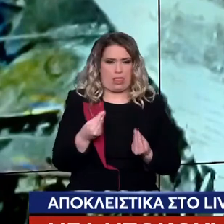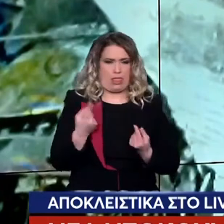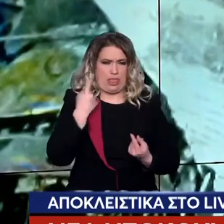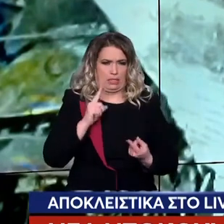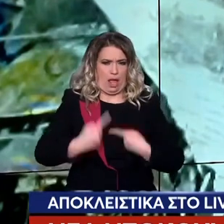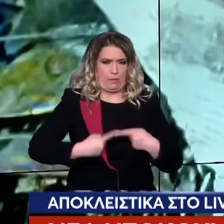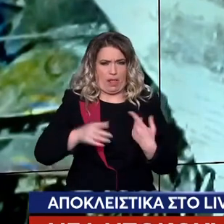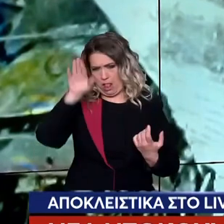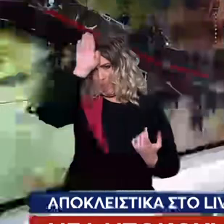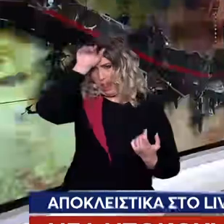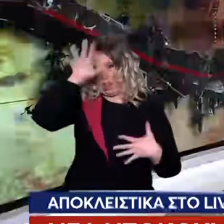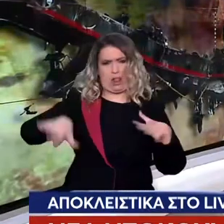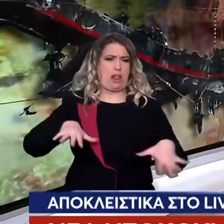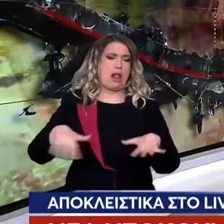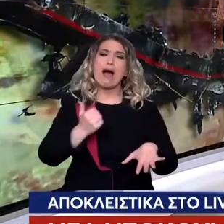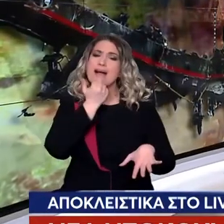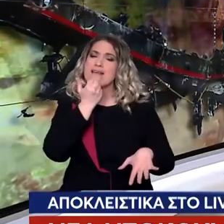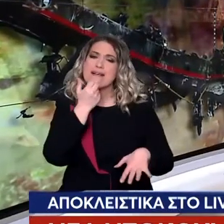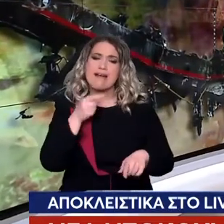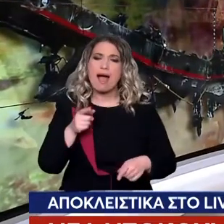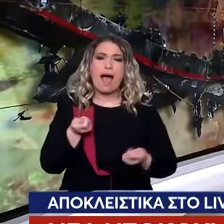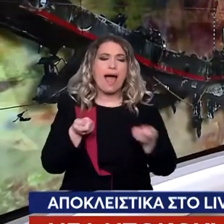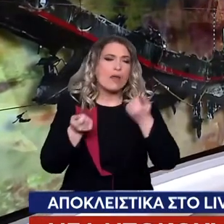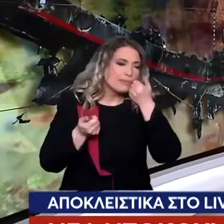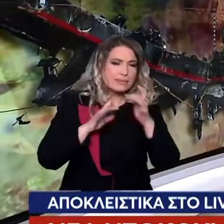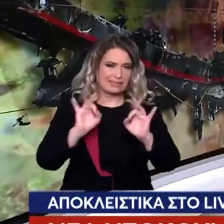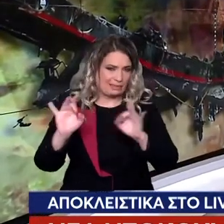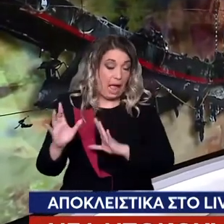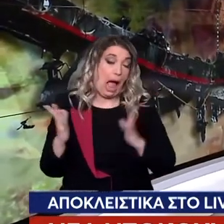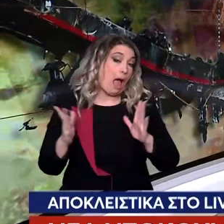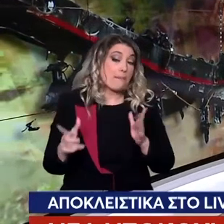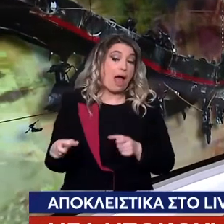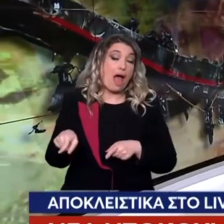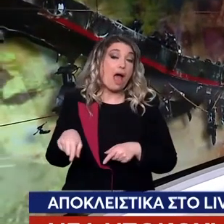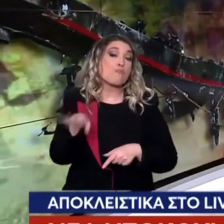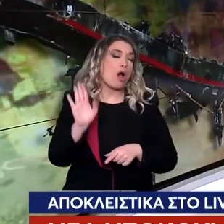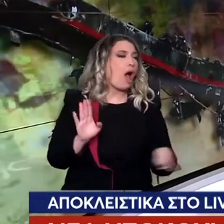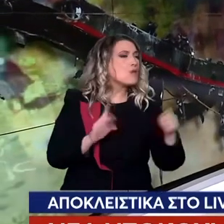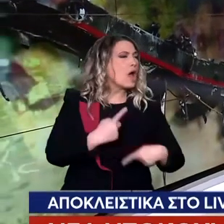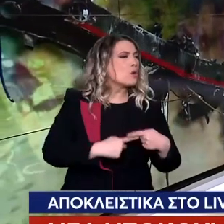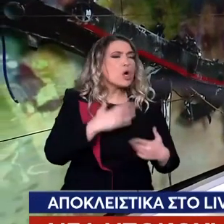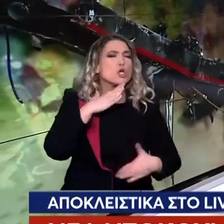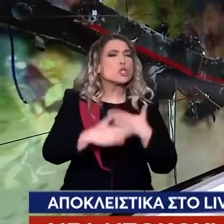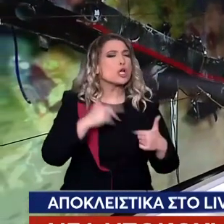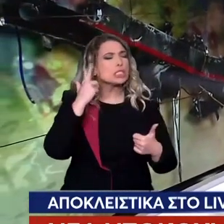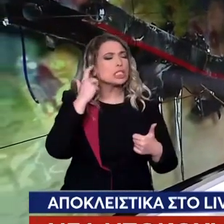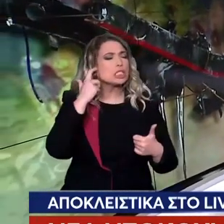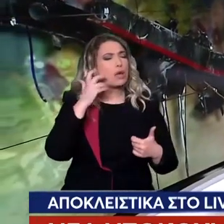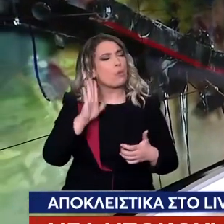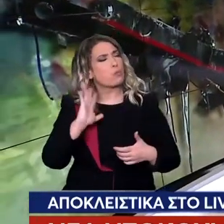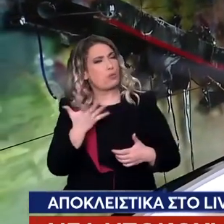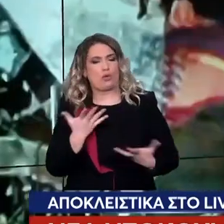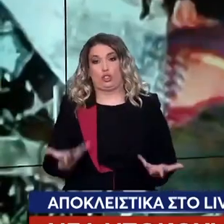μπορούσε να είναι έτσι το ντοκουμέντο τα ντοκουμέντο που θα σας παρου σμε και θα πάρτε μια πρώτη γευση τώρα για ψα ένα από αυτά δείχνουν ότι το